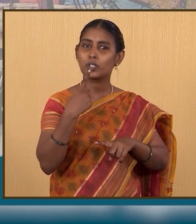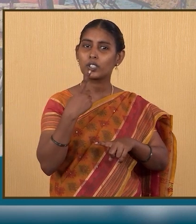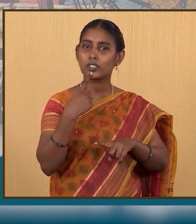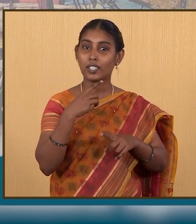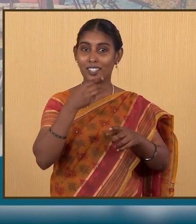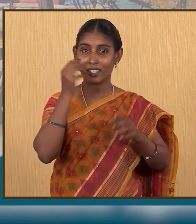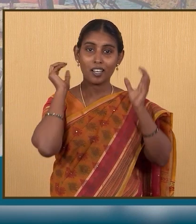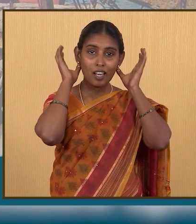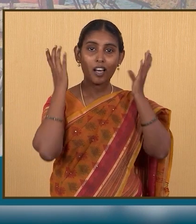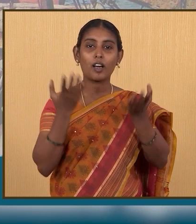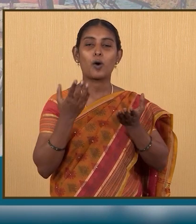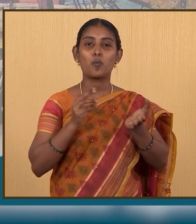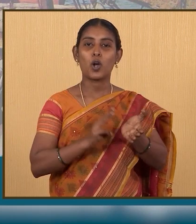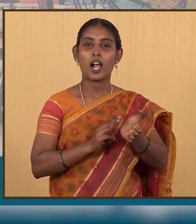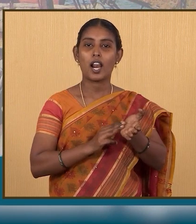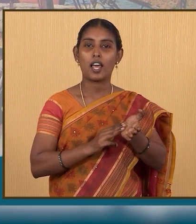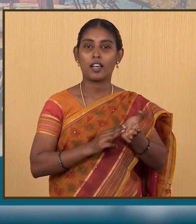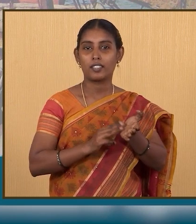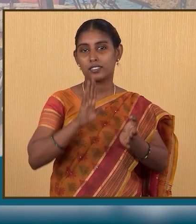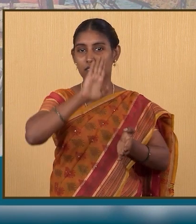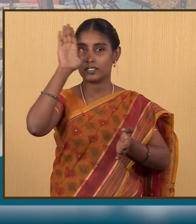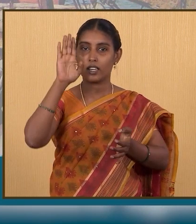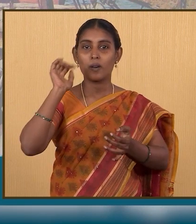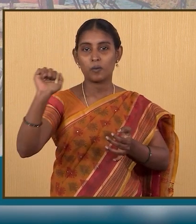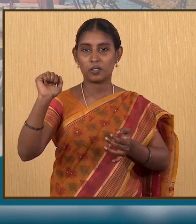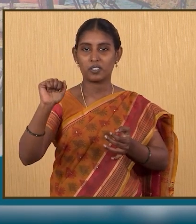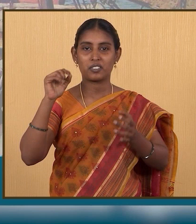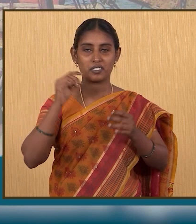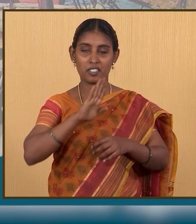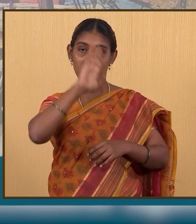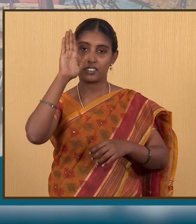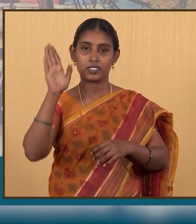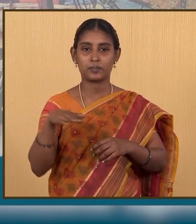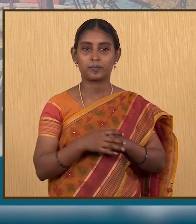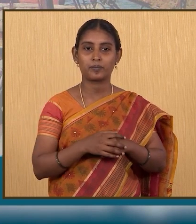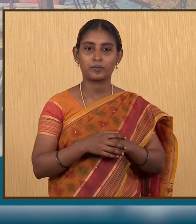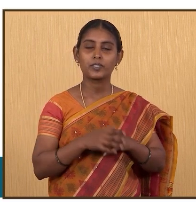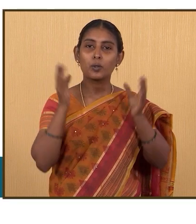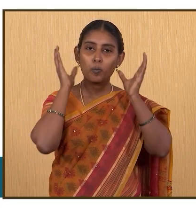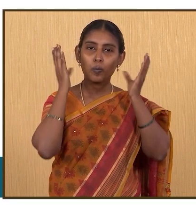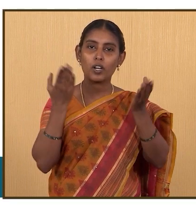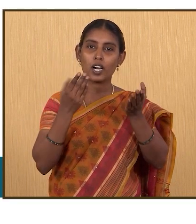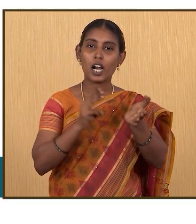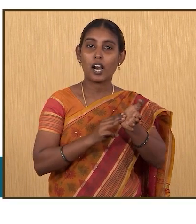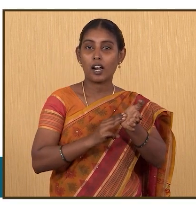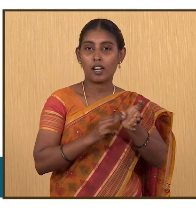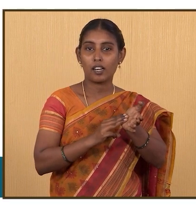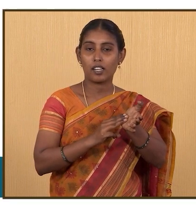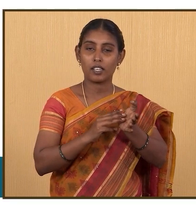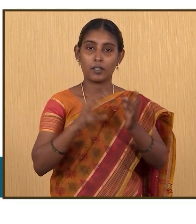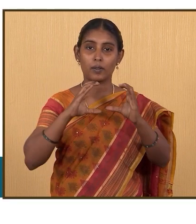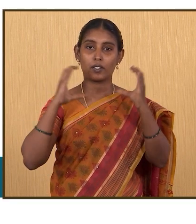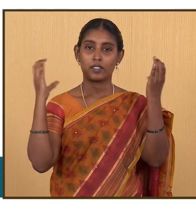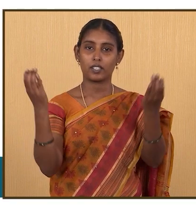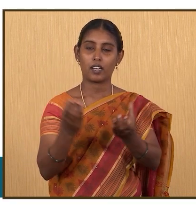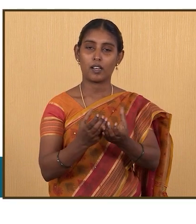முகலாய பேரரசர் ஜஹாங்கீரோட ஆட்சி நடந்துட்டு இருந்தது. சரி, முகலாய பேரரசர் ஜஹாங்கீரோட